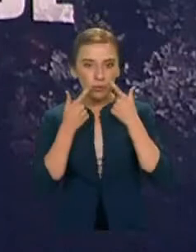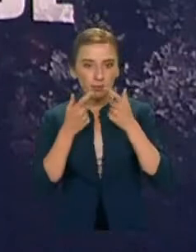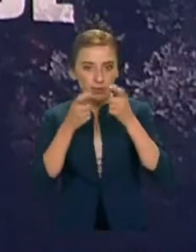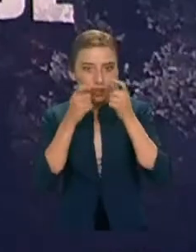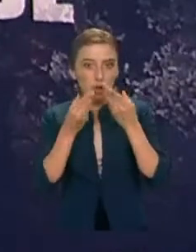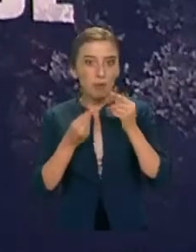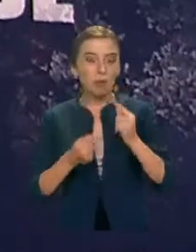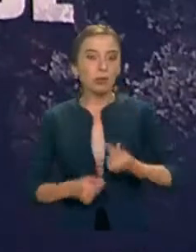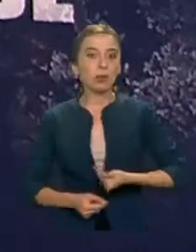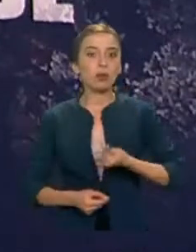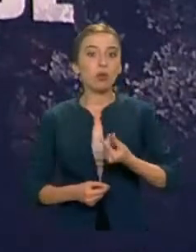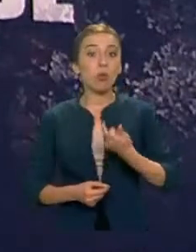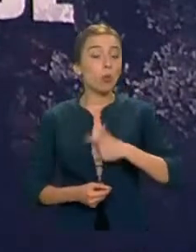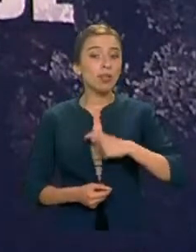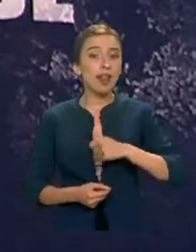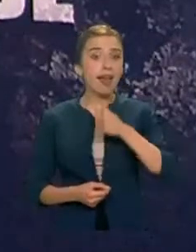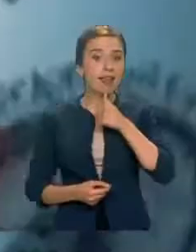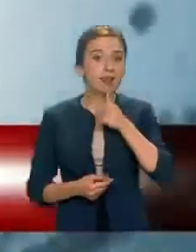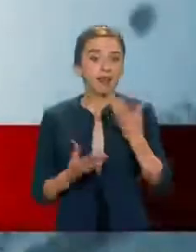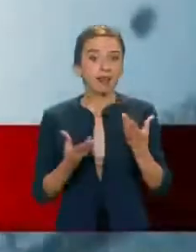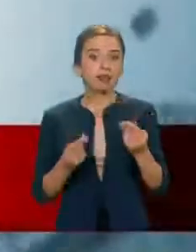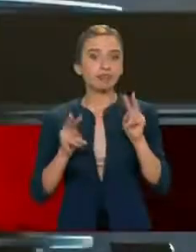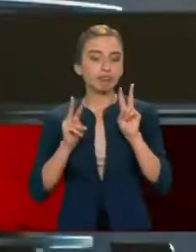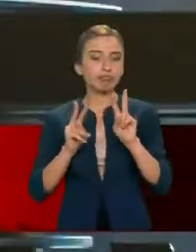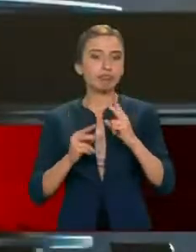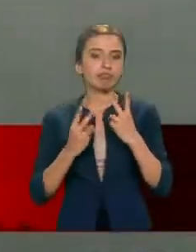uyarıyor. Özellikle de erkekleri.